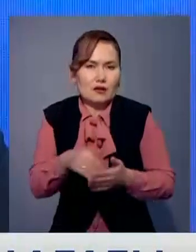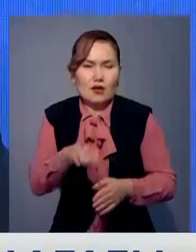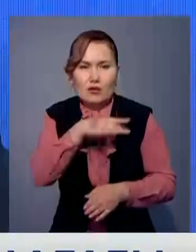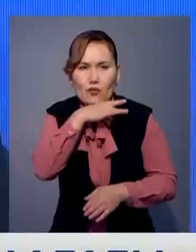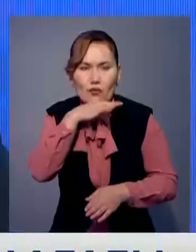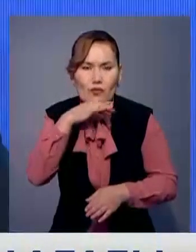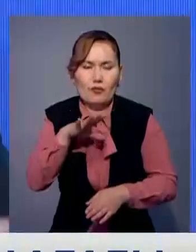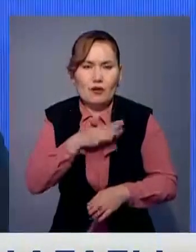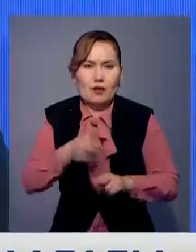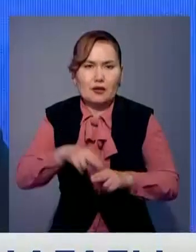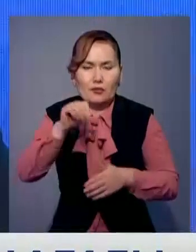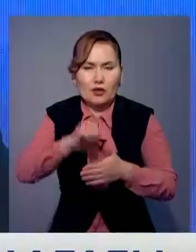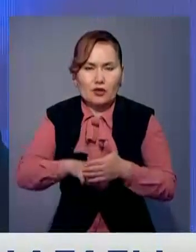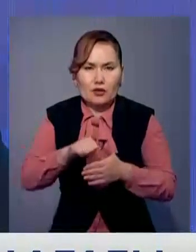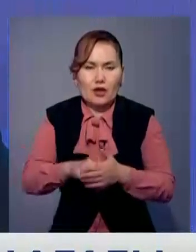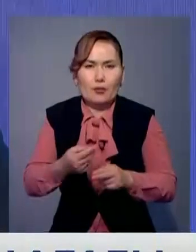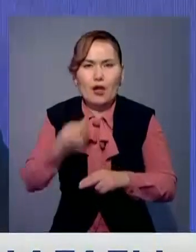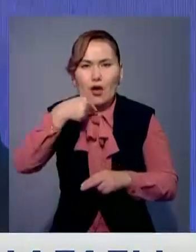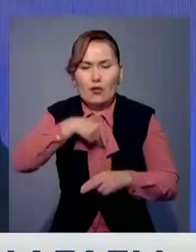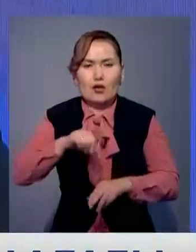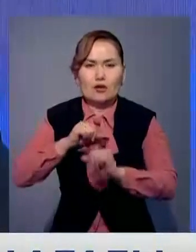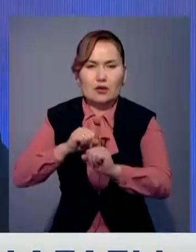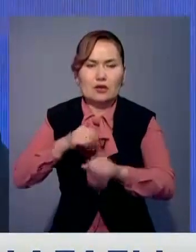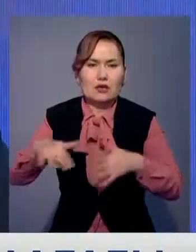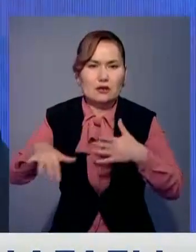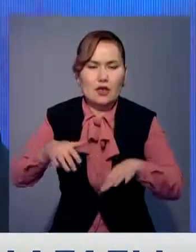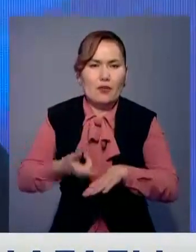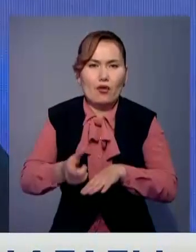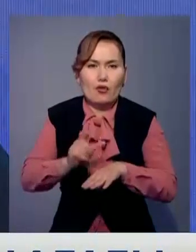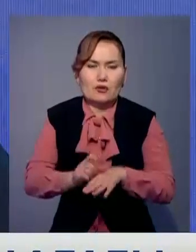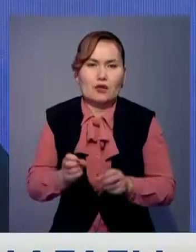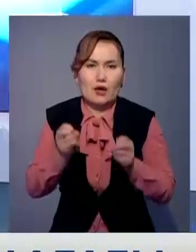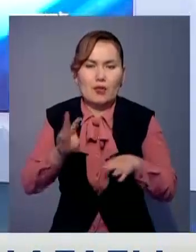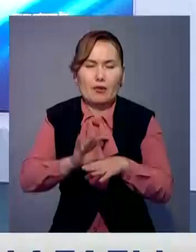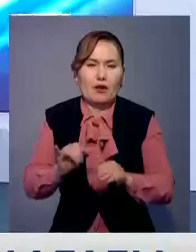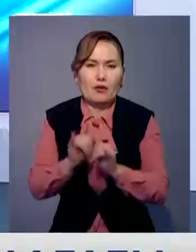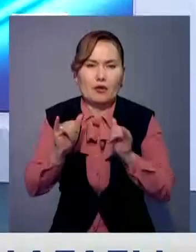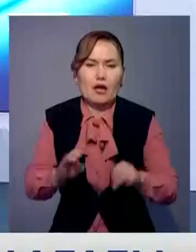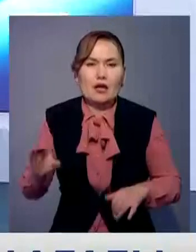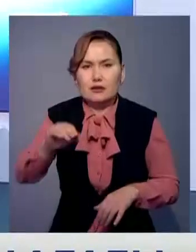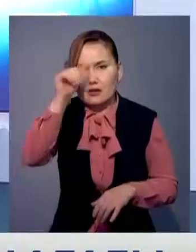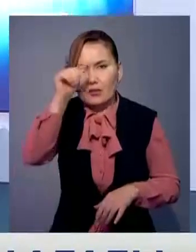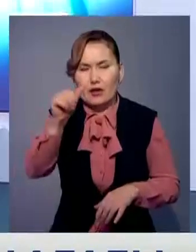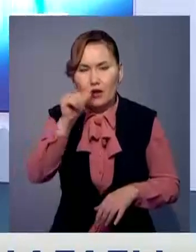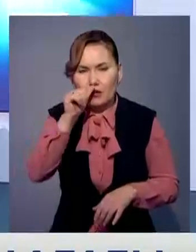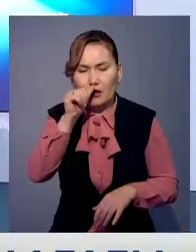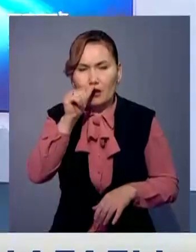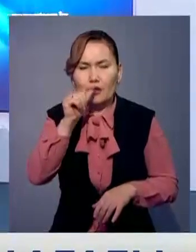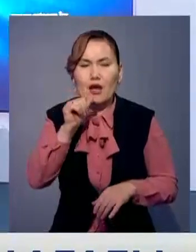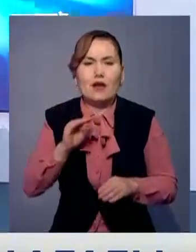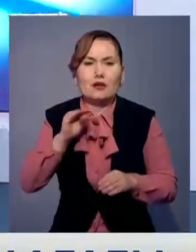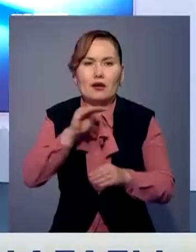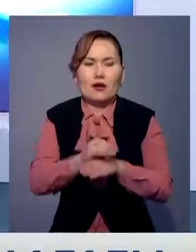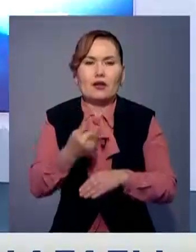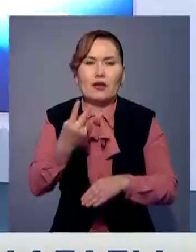Қоғамдық иммунитет азайып бара жатыр. Соған байланысты ауруда көбейіп бара жатыр. 42 айында тағда